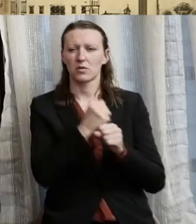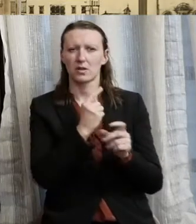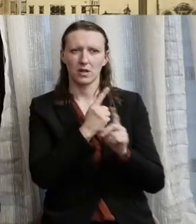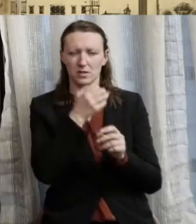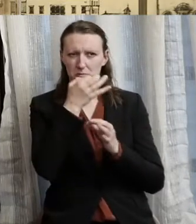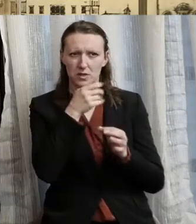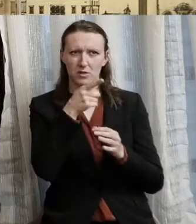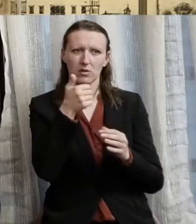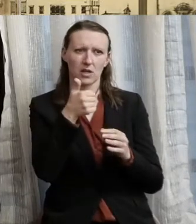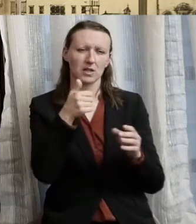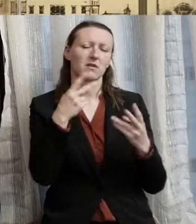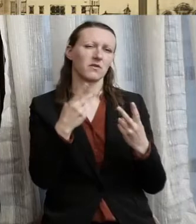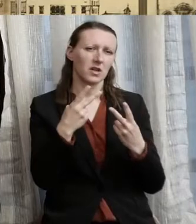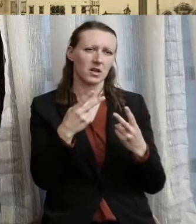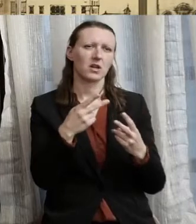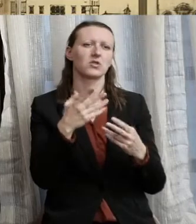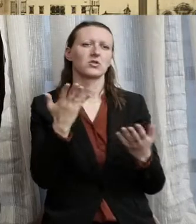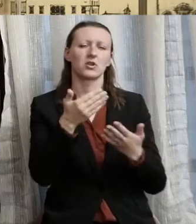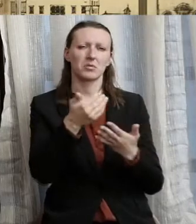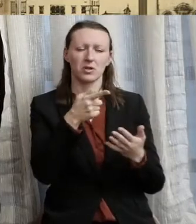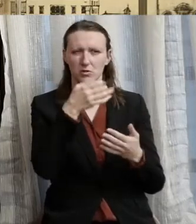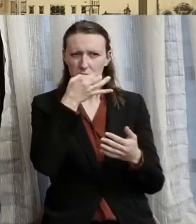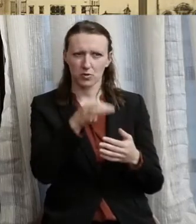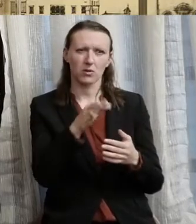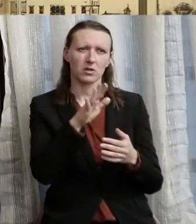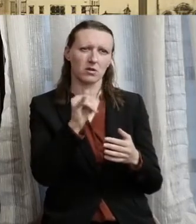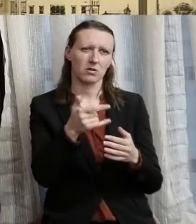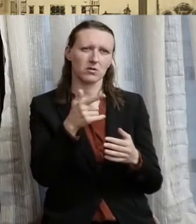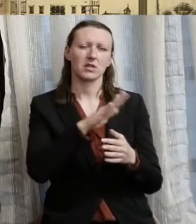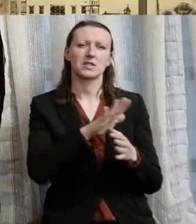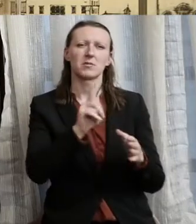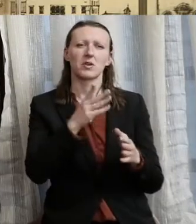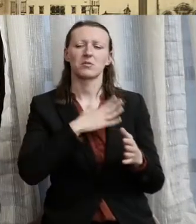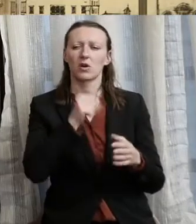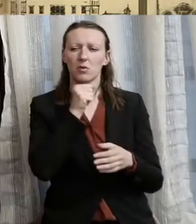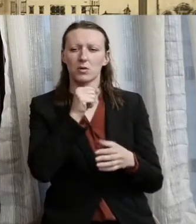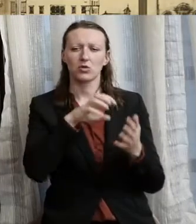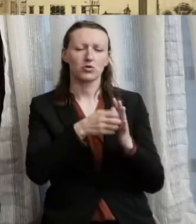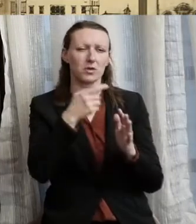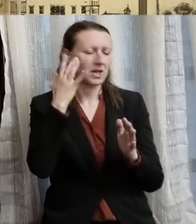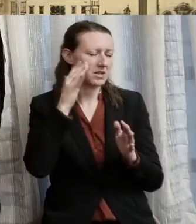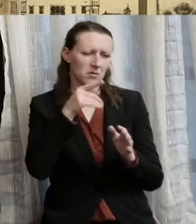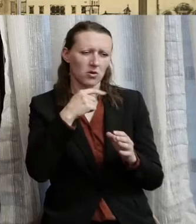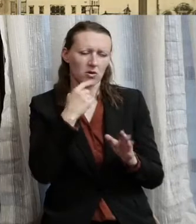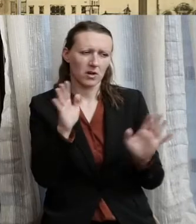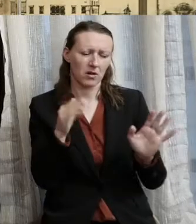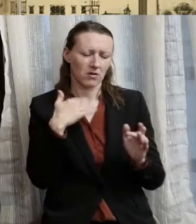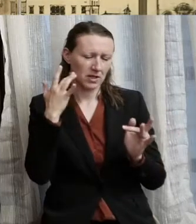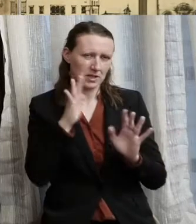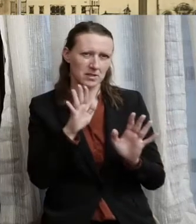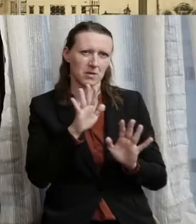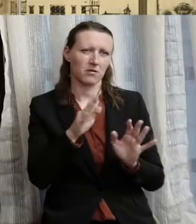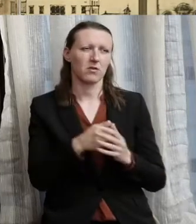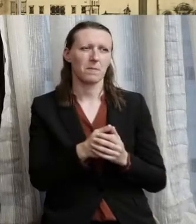radi. To nam je jedan osnovni zadataka, čim prije to bolje, tako da samo ne bih komentirao izjavu županovu jer ne znam da je to rekao.